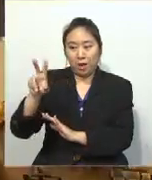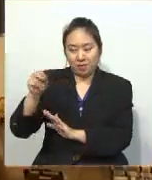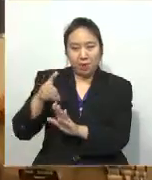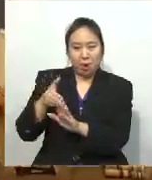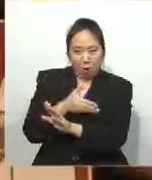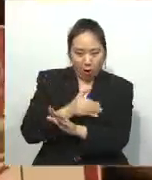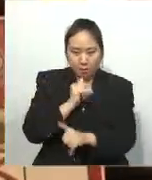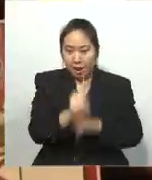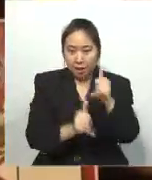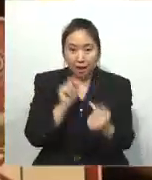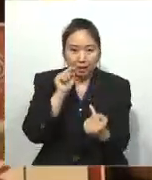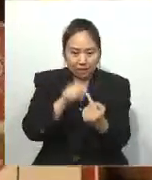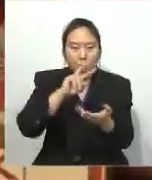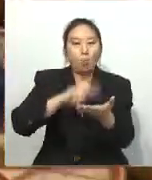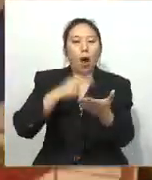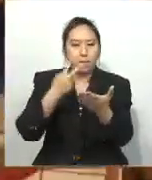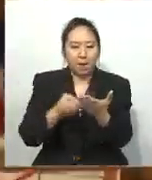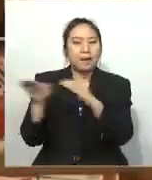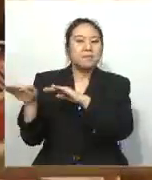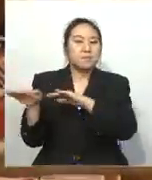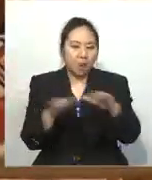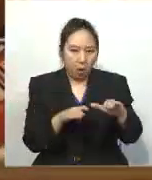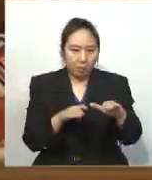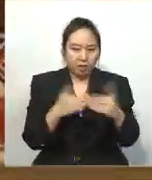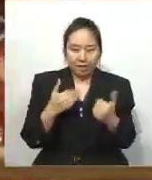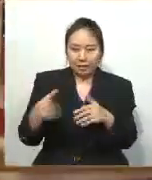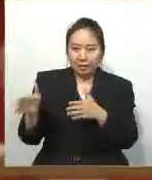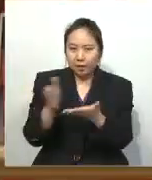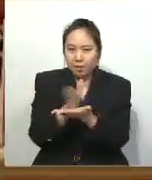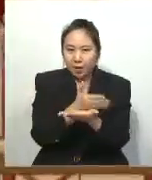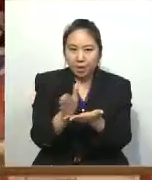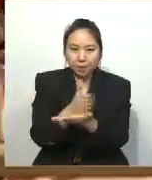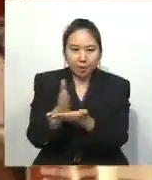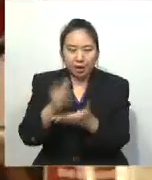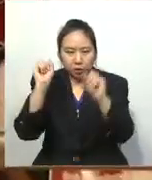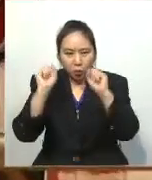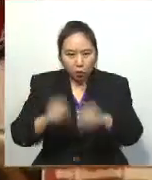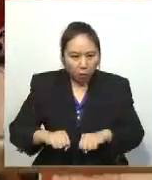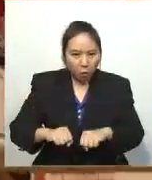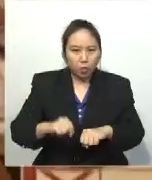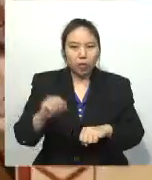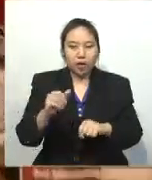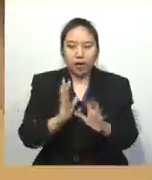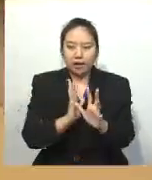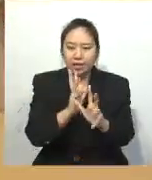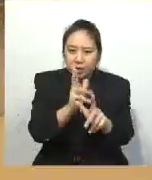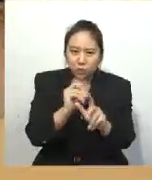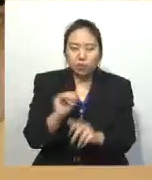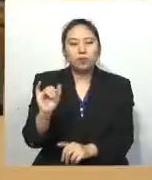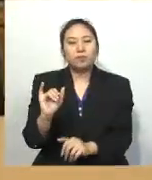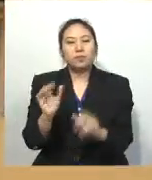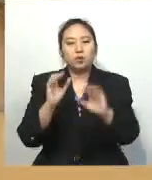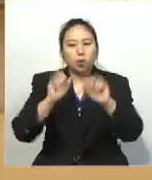ซึ่งถือว่าเป็นการเดินทางมาพร้อมกันนะคะทำให้แต่ละเขตนั้นไม่สามารถที่จะตกลงในการลำดับการยื่นใบสมัครได้ค่